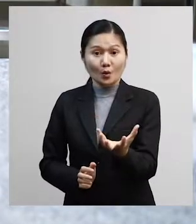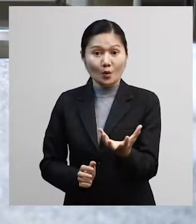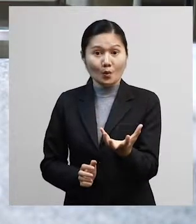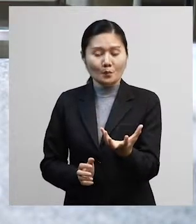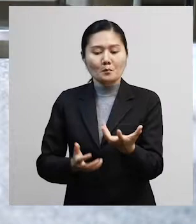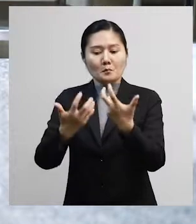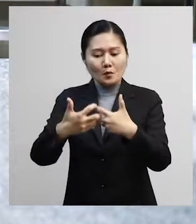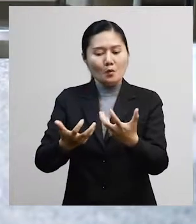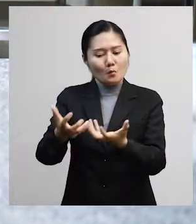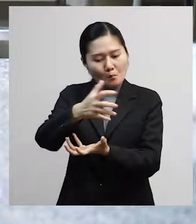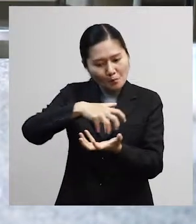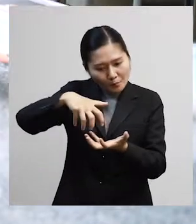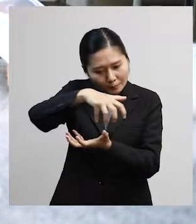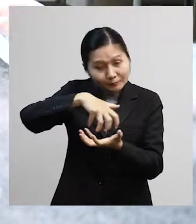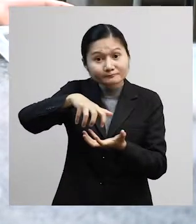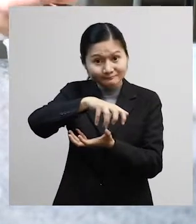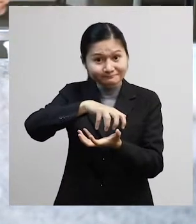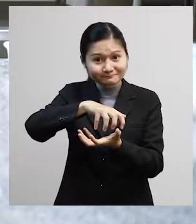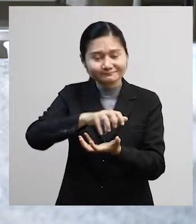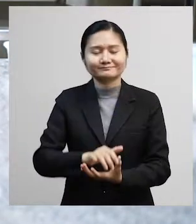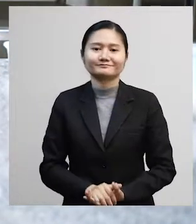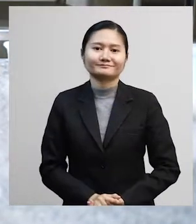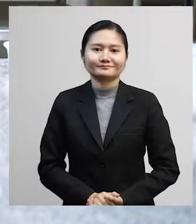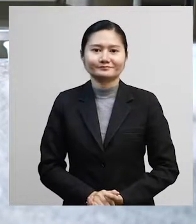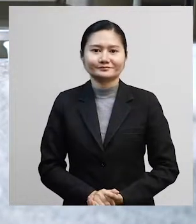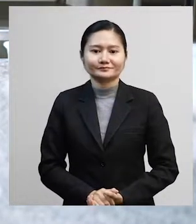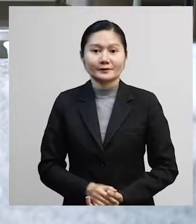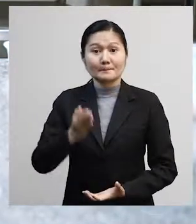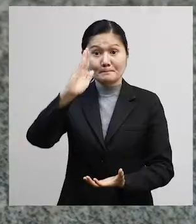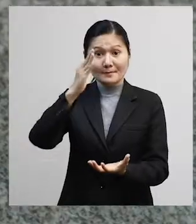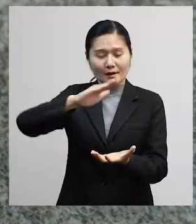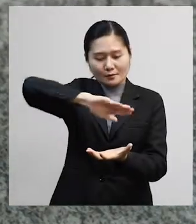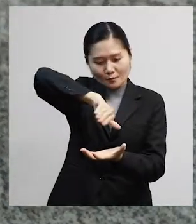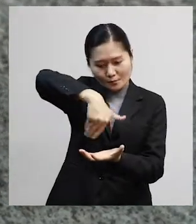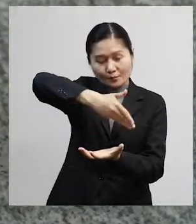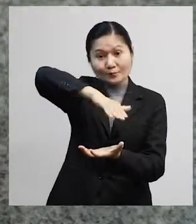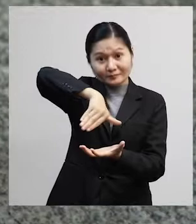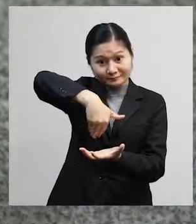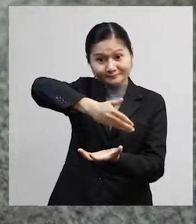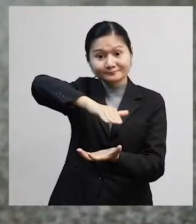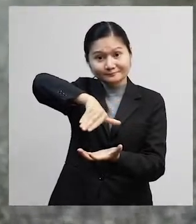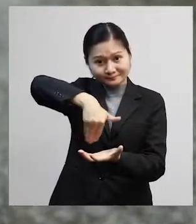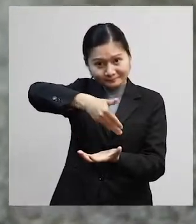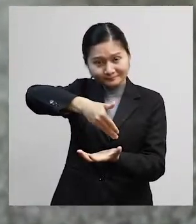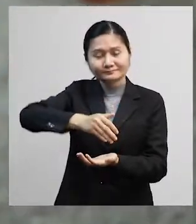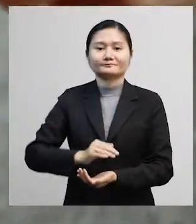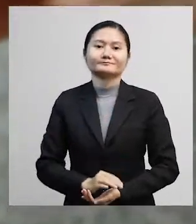ะในวันนี้ใช้หัวใบไม้ค่ะ